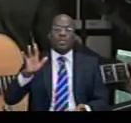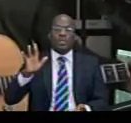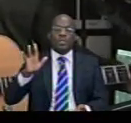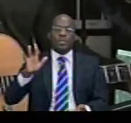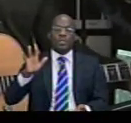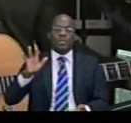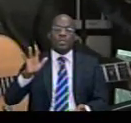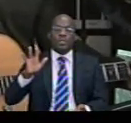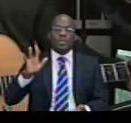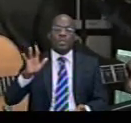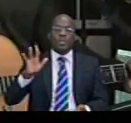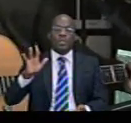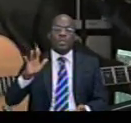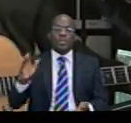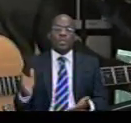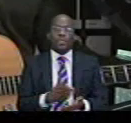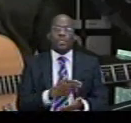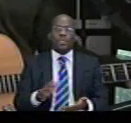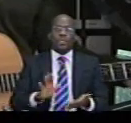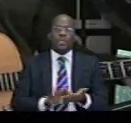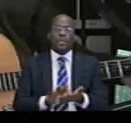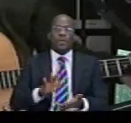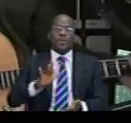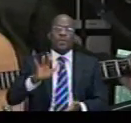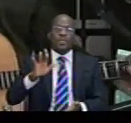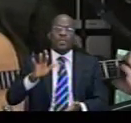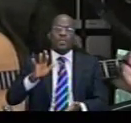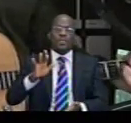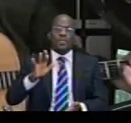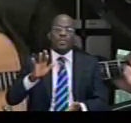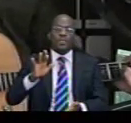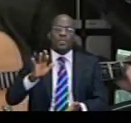gloire, chantant gloire,